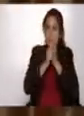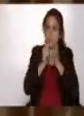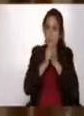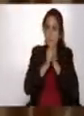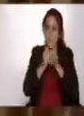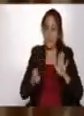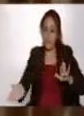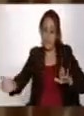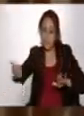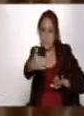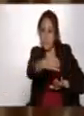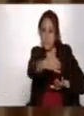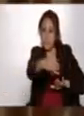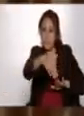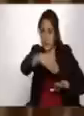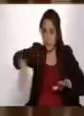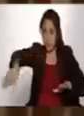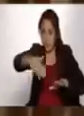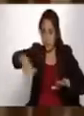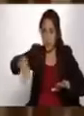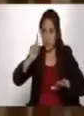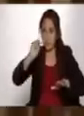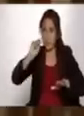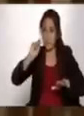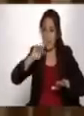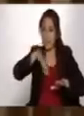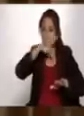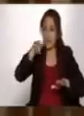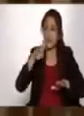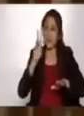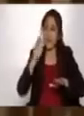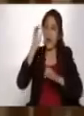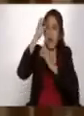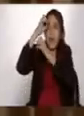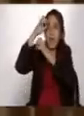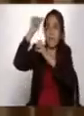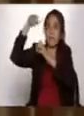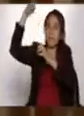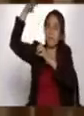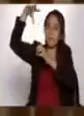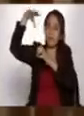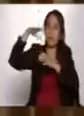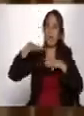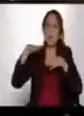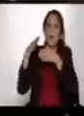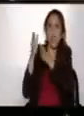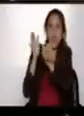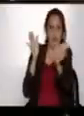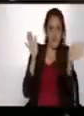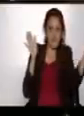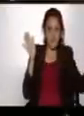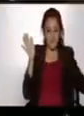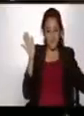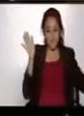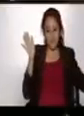الشارع التاني، ما عداش من الشارع اللي احنا فيه، عشان فيه على باب الشارع ده كاميرا. رجع من شارع من شارع من شارع خارج من الشارع